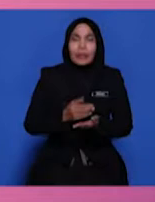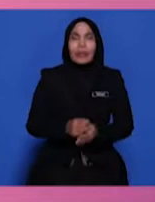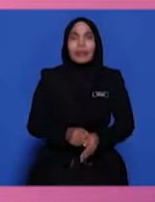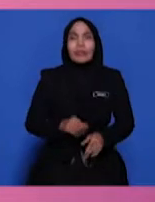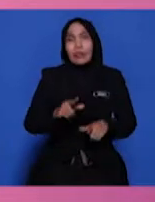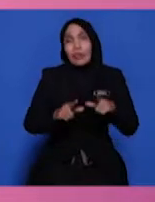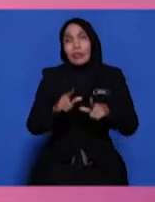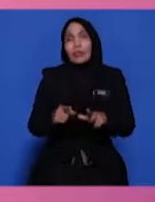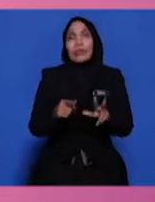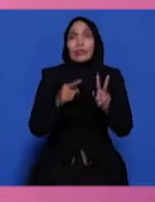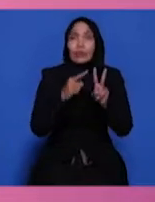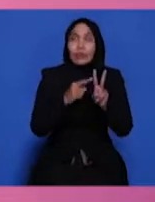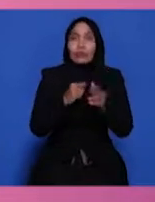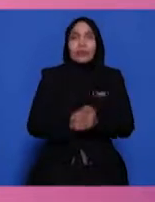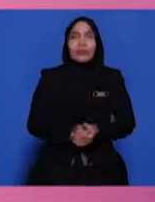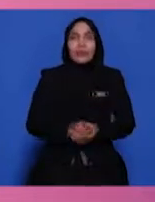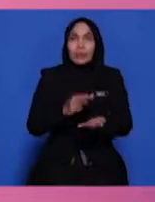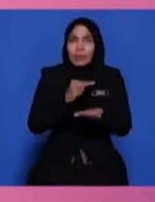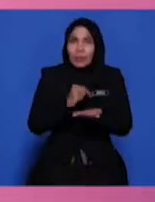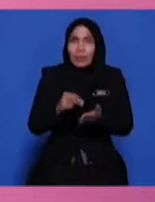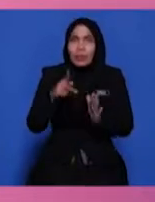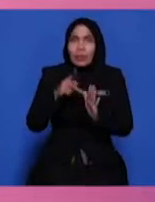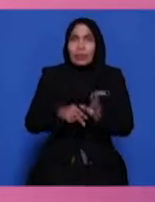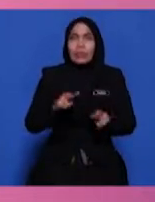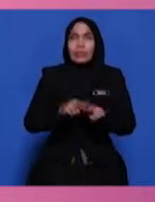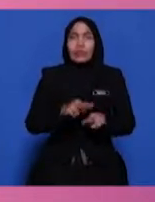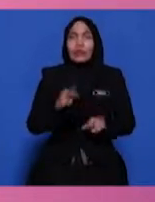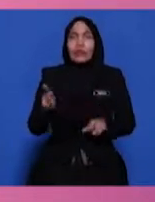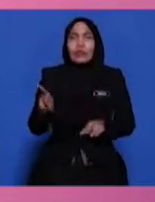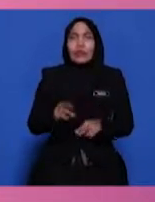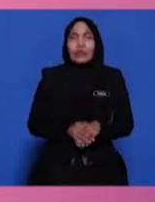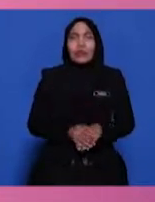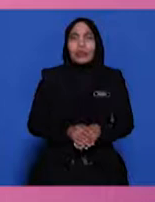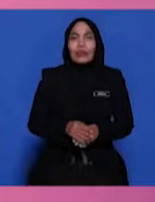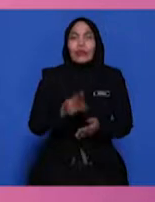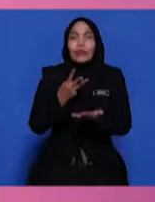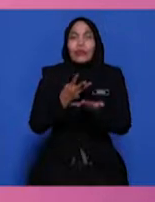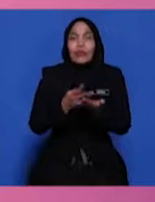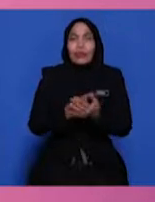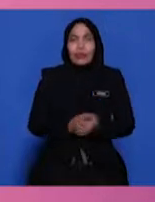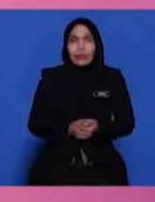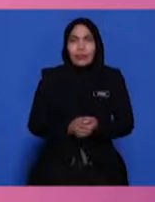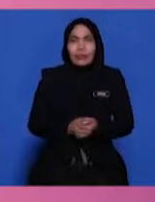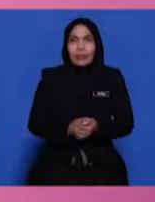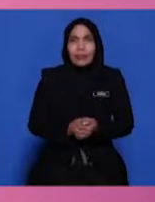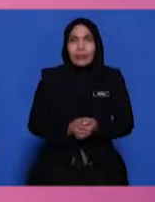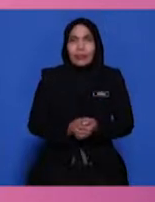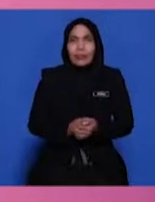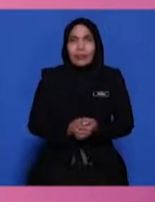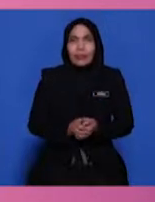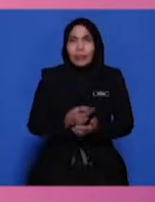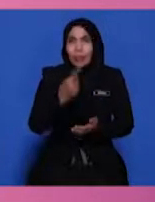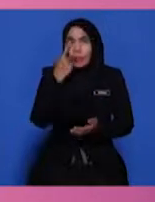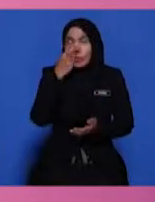kedua ialah menilai kedudukan kewangan. Langkah ini dapat mengukur prestasi anda